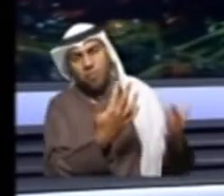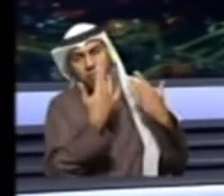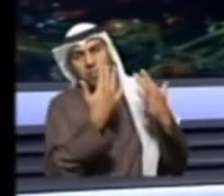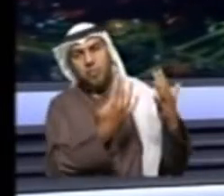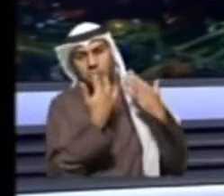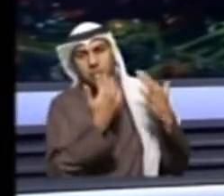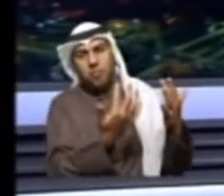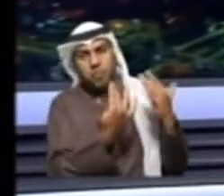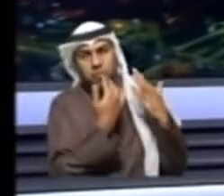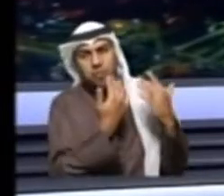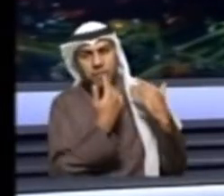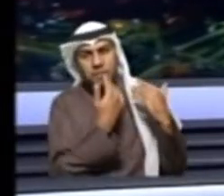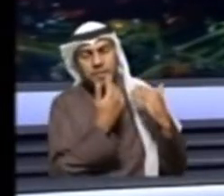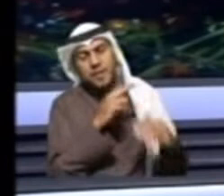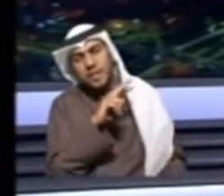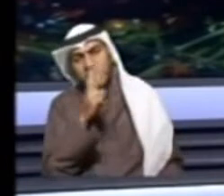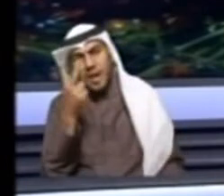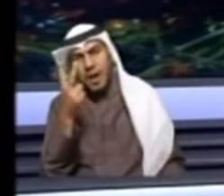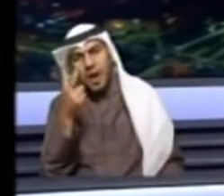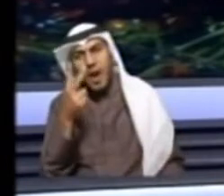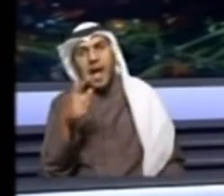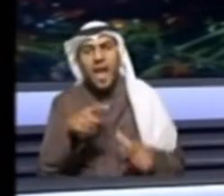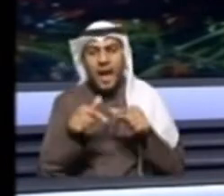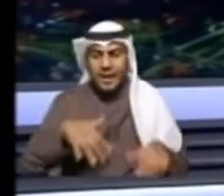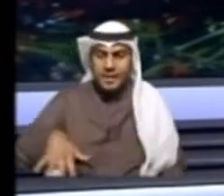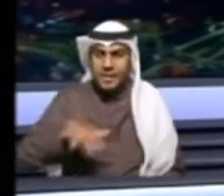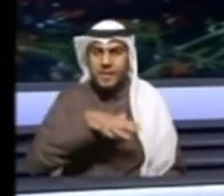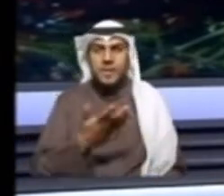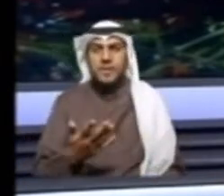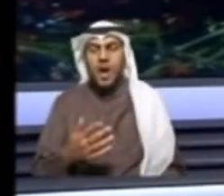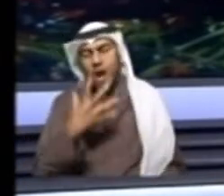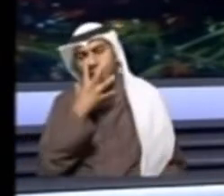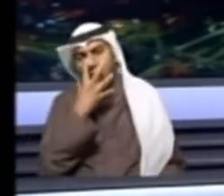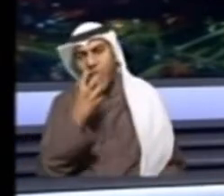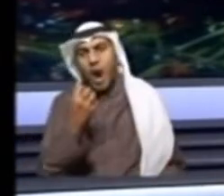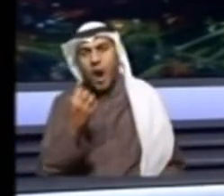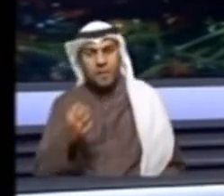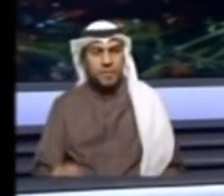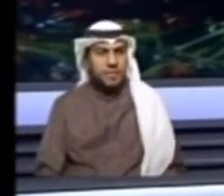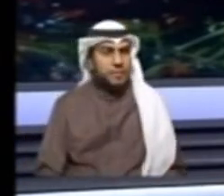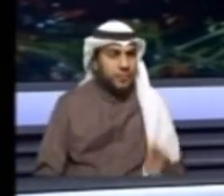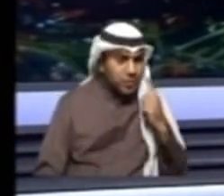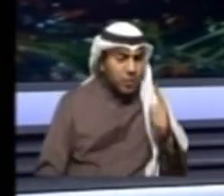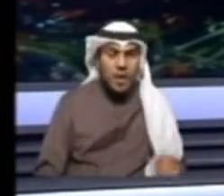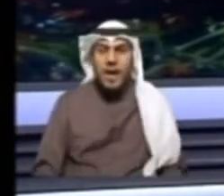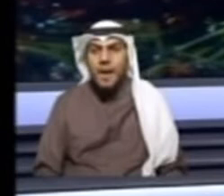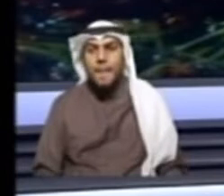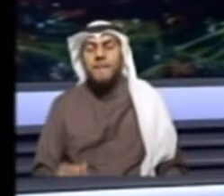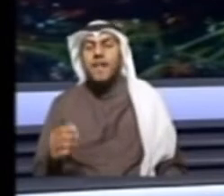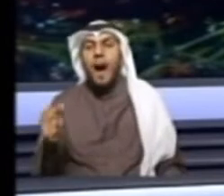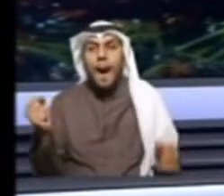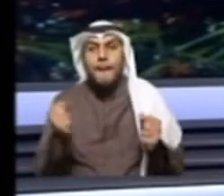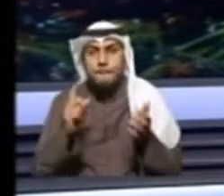الجنوب غرب الجزيرة العربية، ومنها انتقالها لنا تقلل وترفع في الحرارة. انقطاع المرتفع السايبيري هي فترة المربعانية